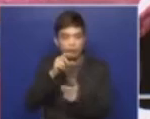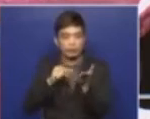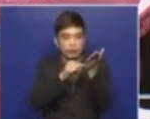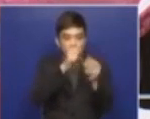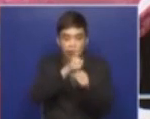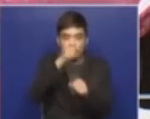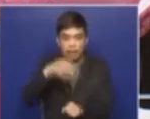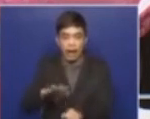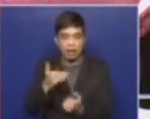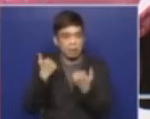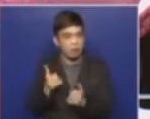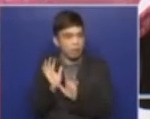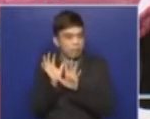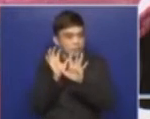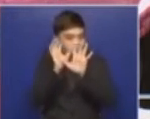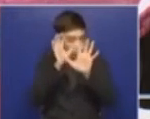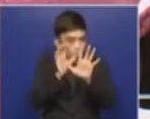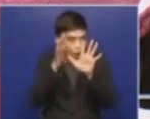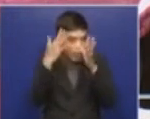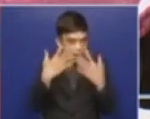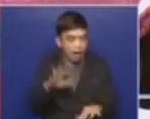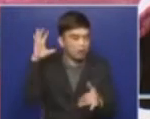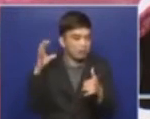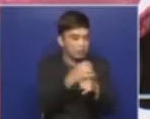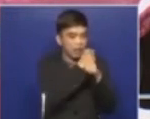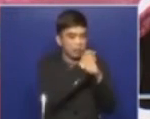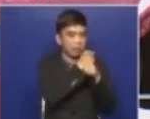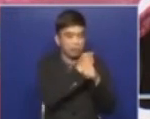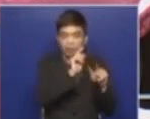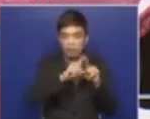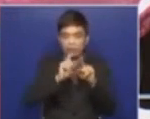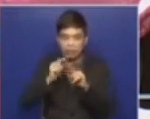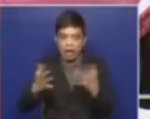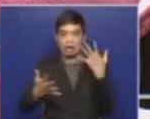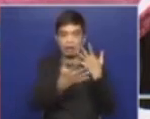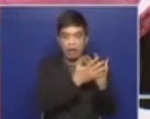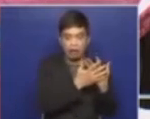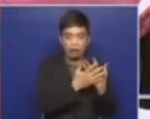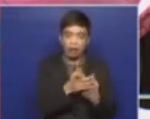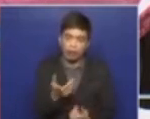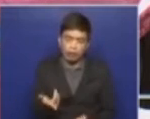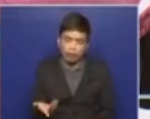งค์ไม่รับร่างรัฐธรรมนูญแล้วถูกจับกุมคุมขังด้วยข้อหาที่รุนแรง